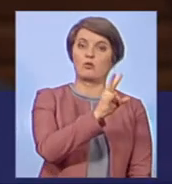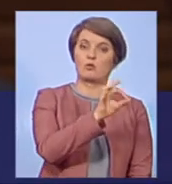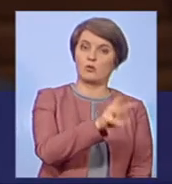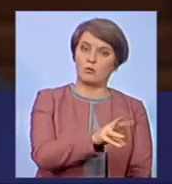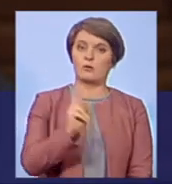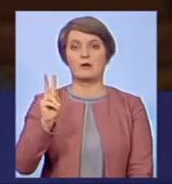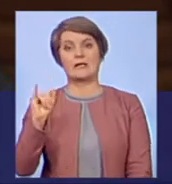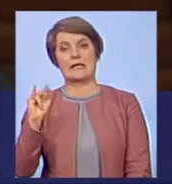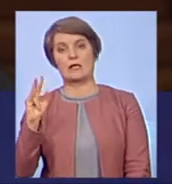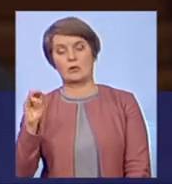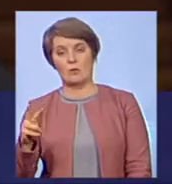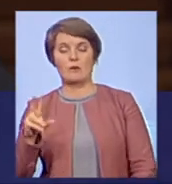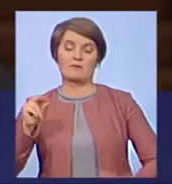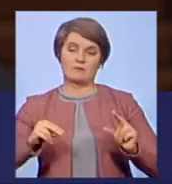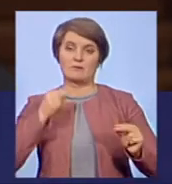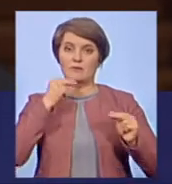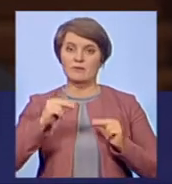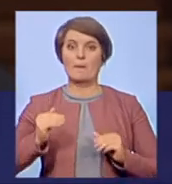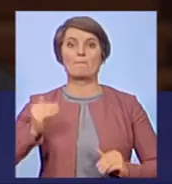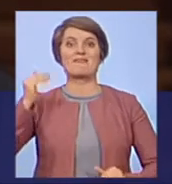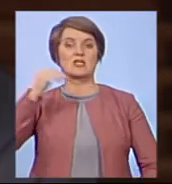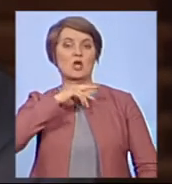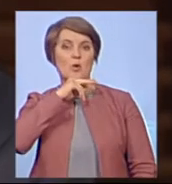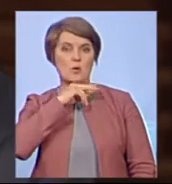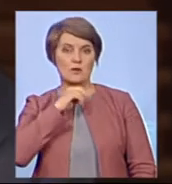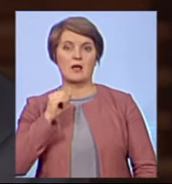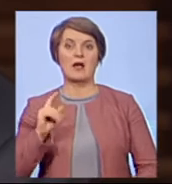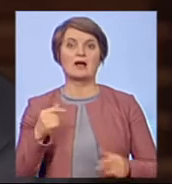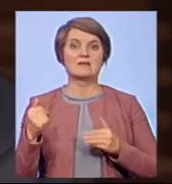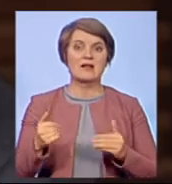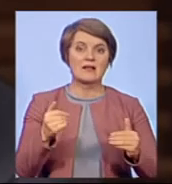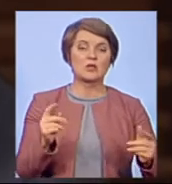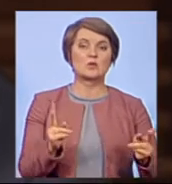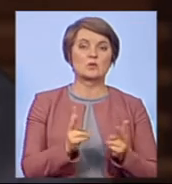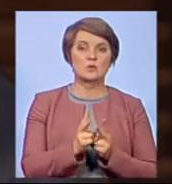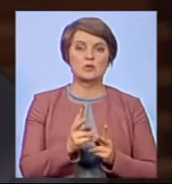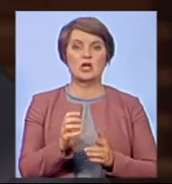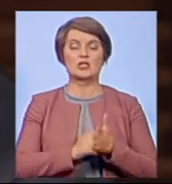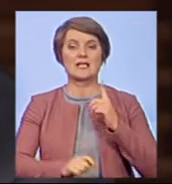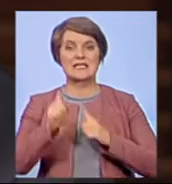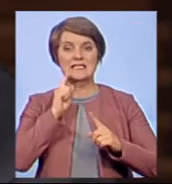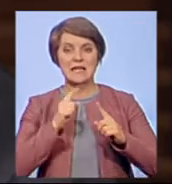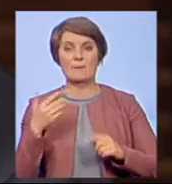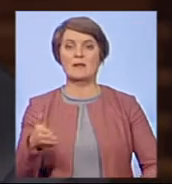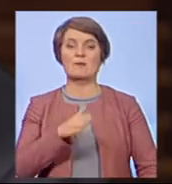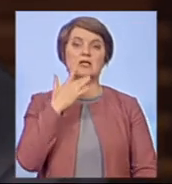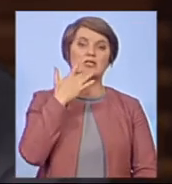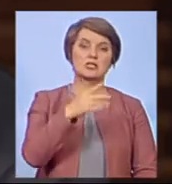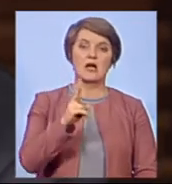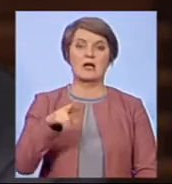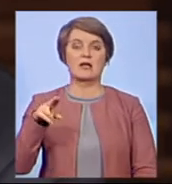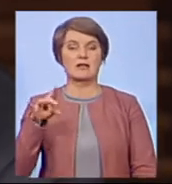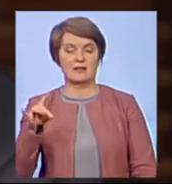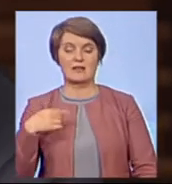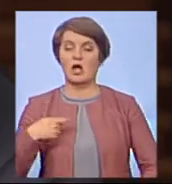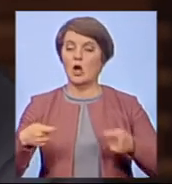що Північна Корея вдасться до конкретних дій через цю зустріч і саміт між США та КНДР, що має відбутися найближчим часом. Наш